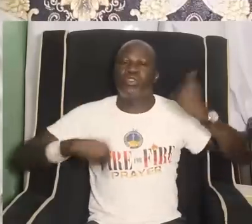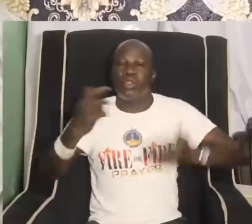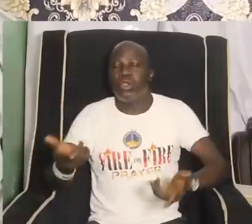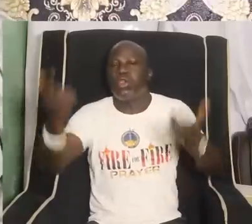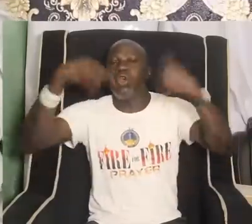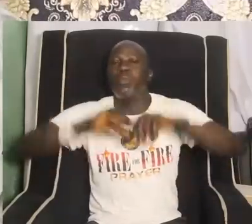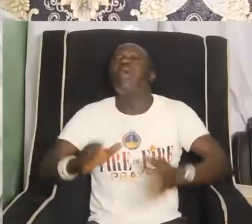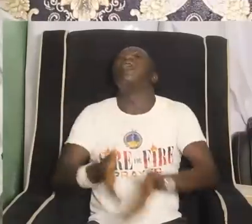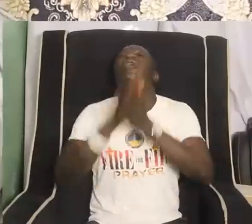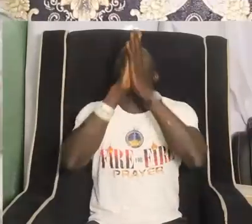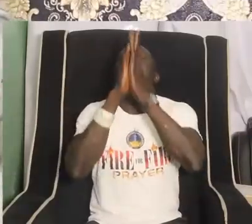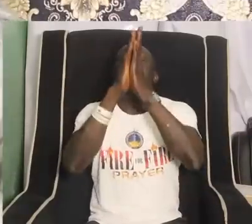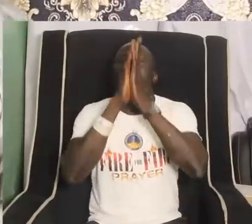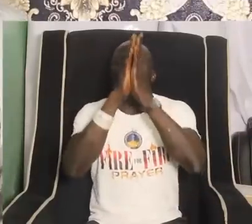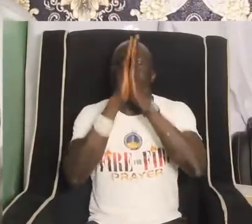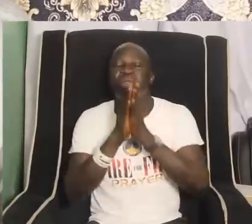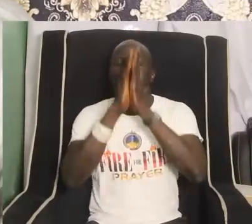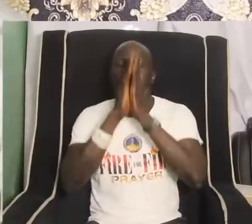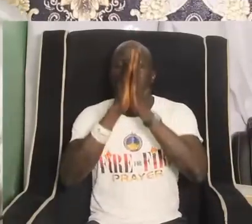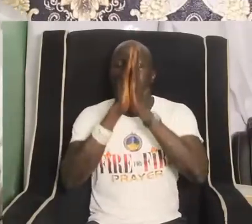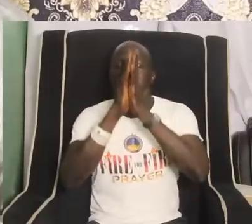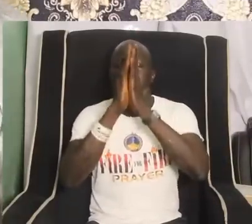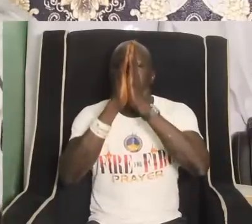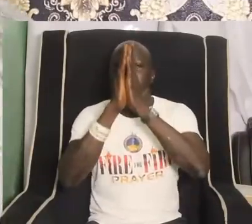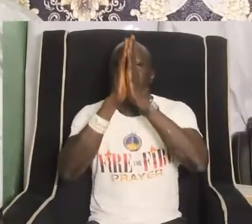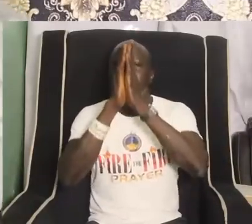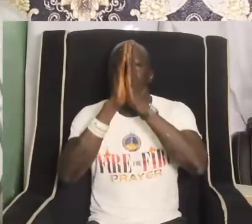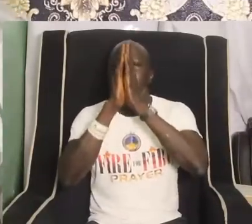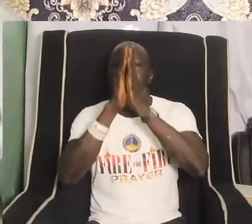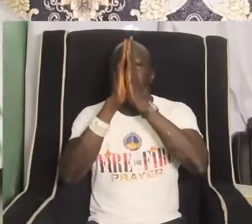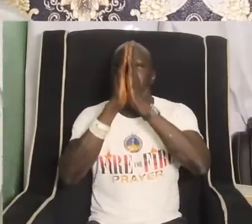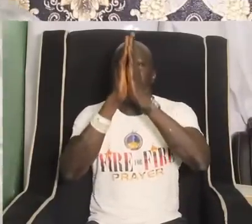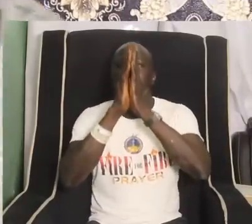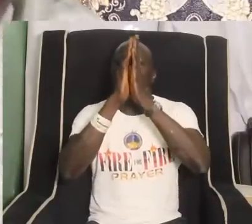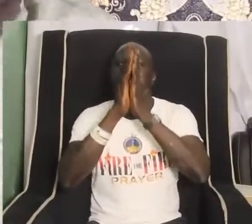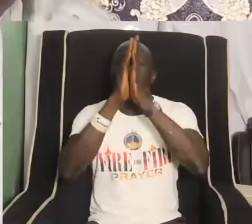ó yà dùá olùkọ́ jésù olùkọ́ jésù.